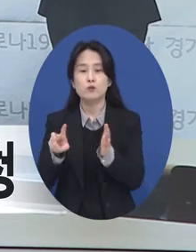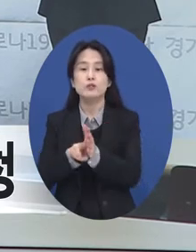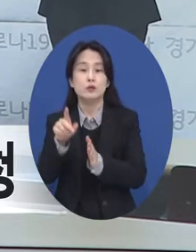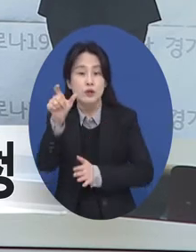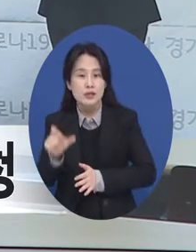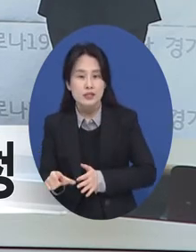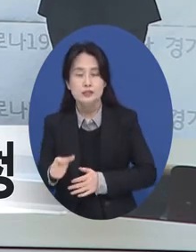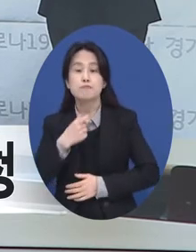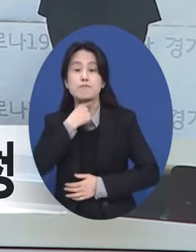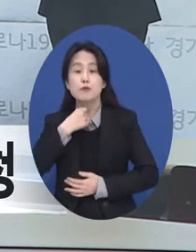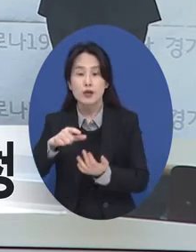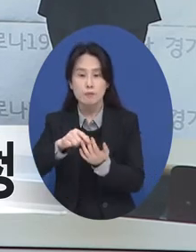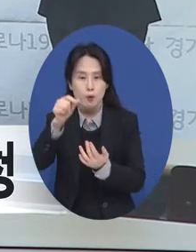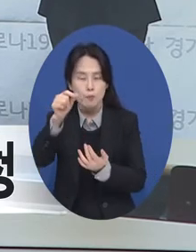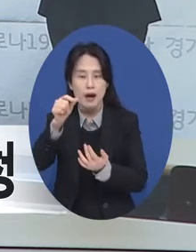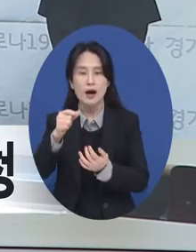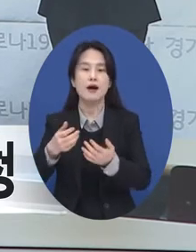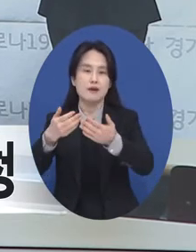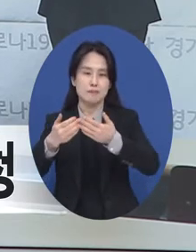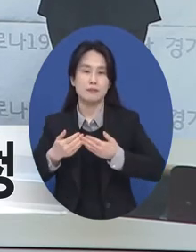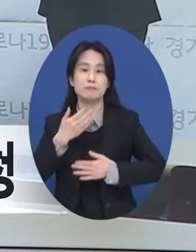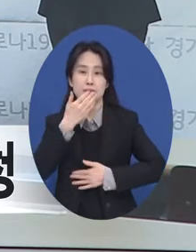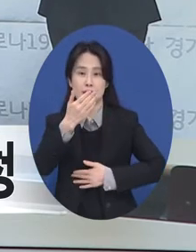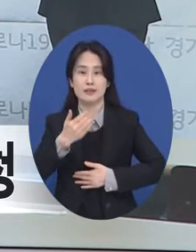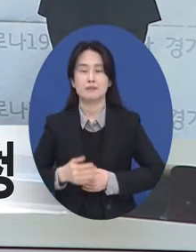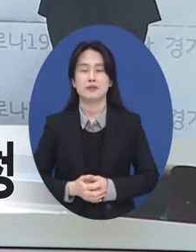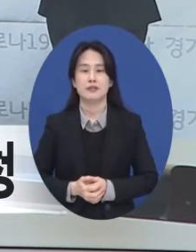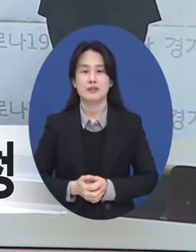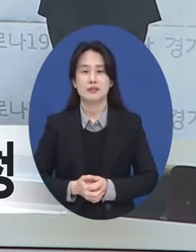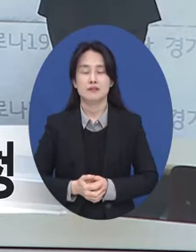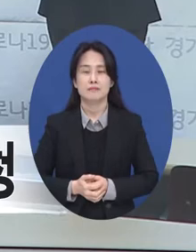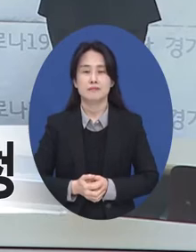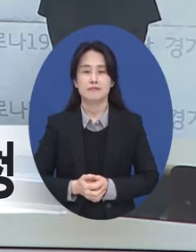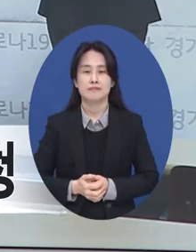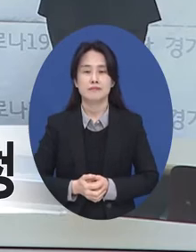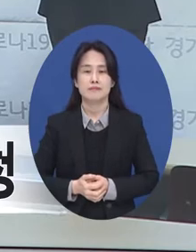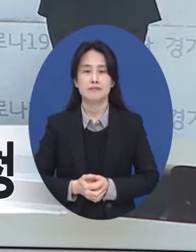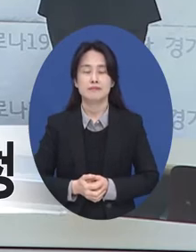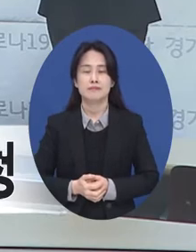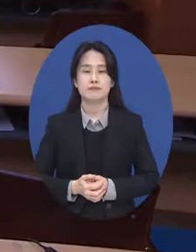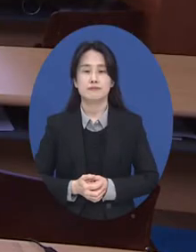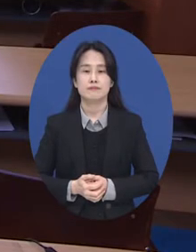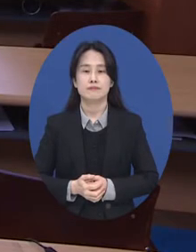등 원하는 것을 골라 지급받을 수 있습니다. 최창순 기자입니다.